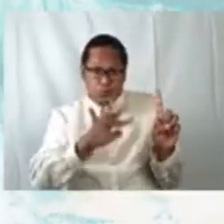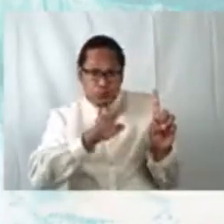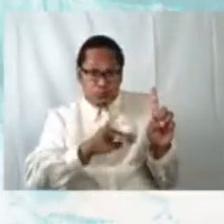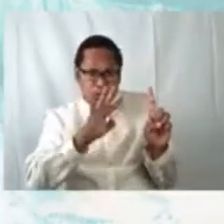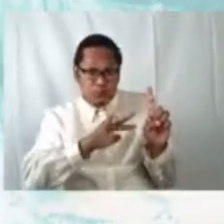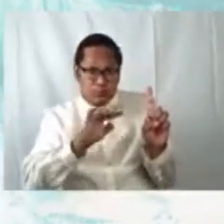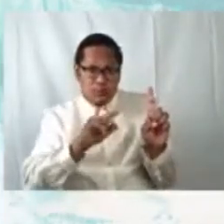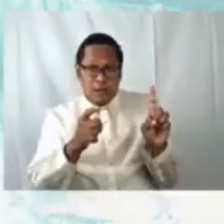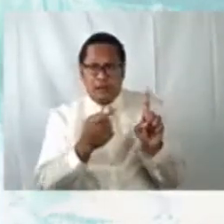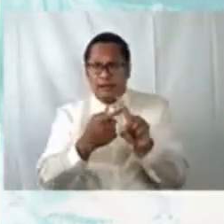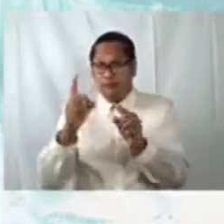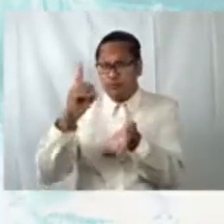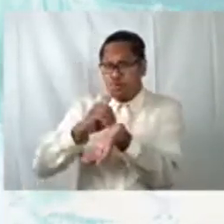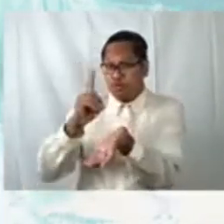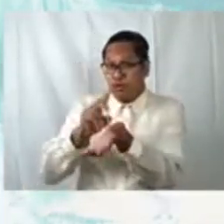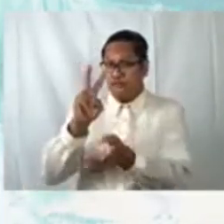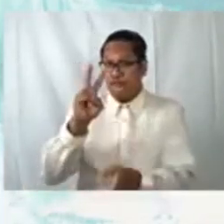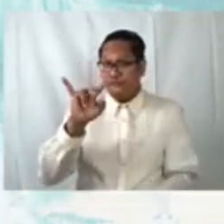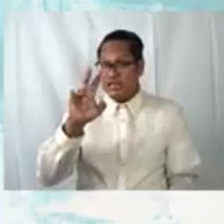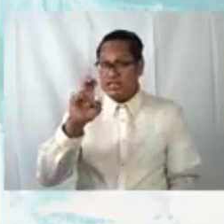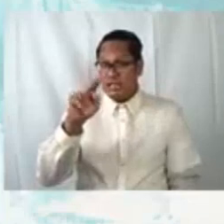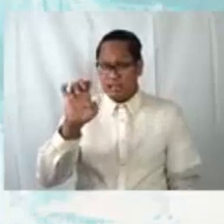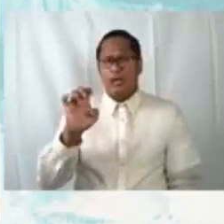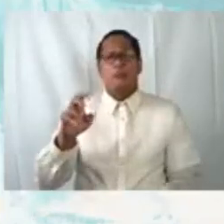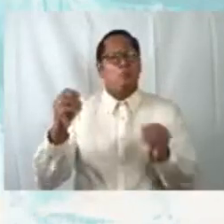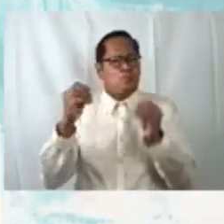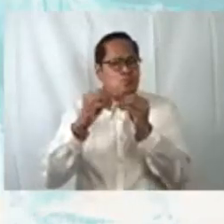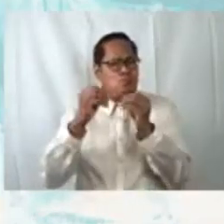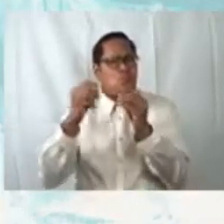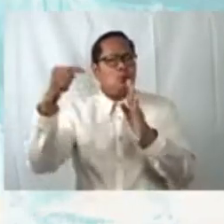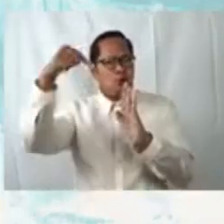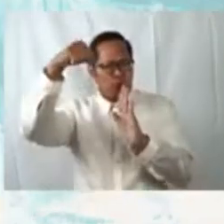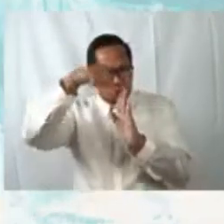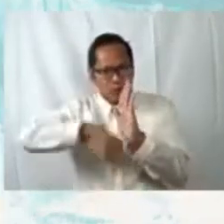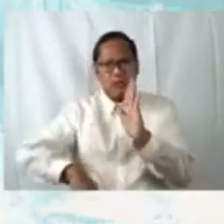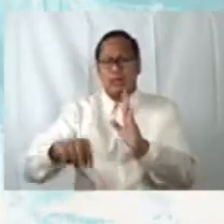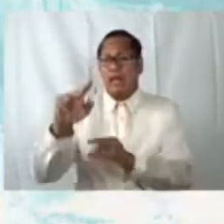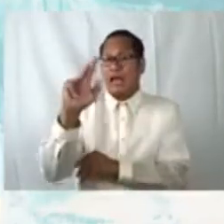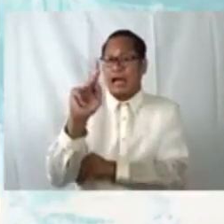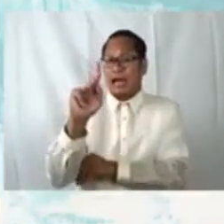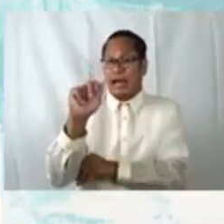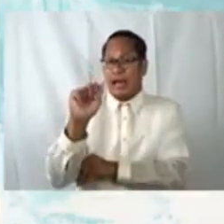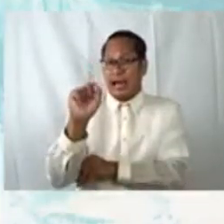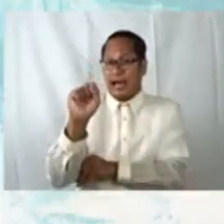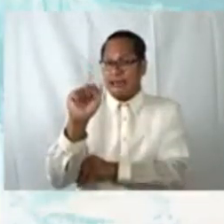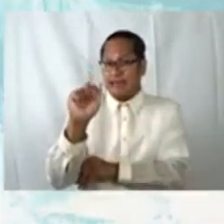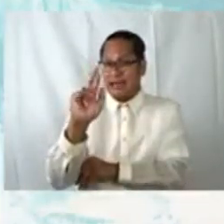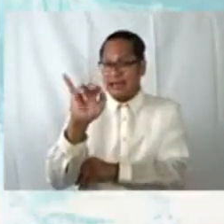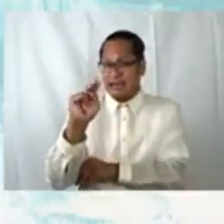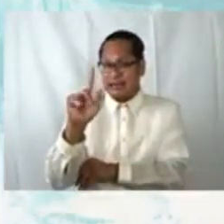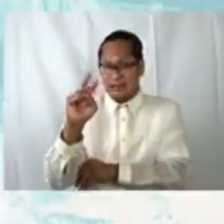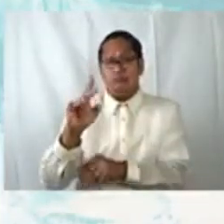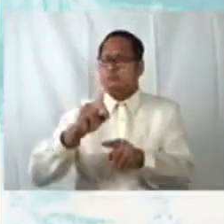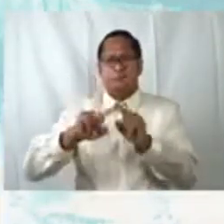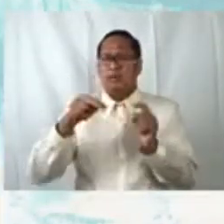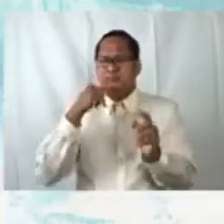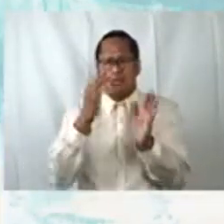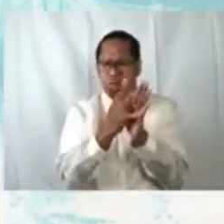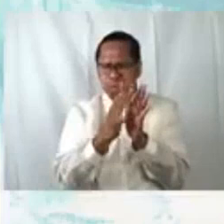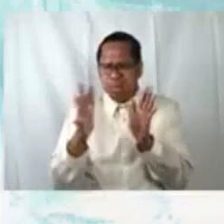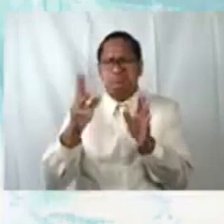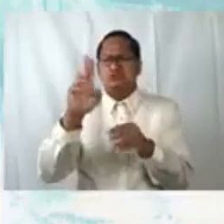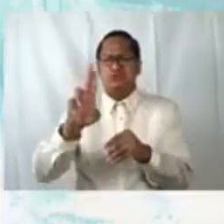to Dr. Vicente Villan, mas malalim ang salitang kasarinlan. Pero hindi ito ginagamit masyado ng